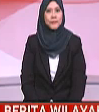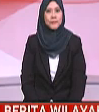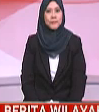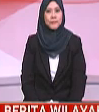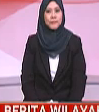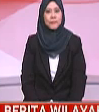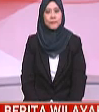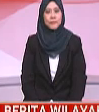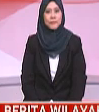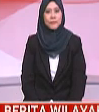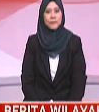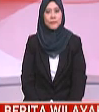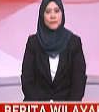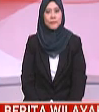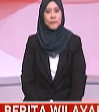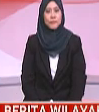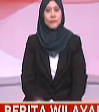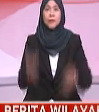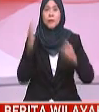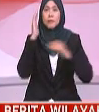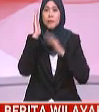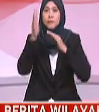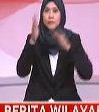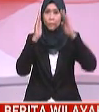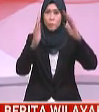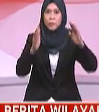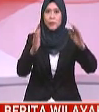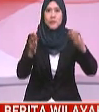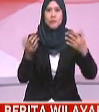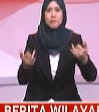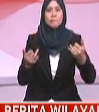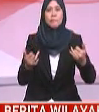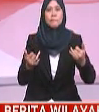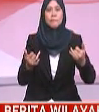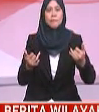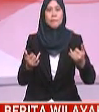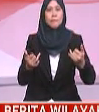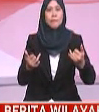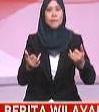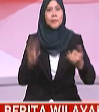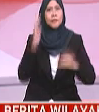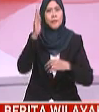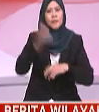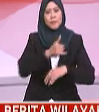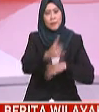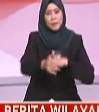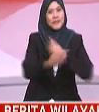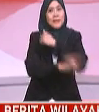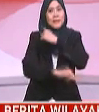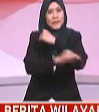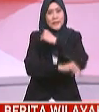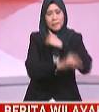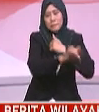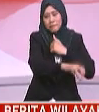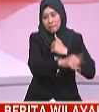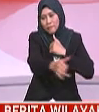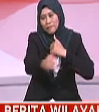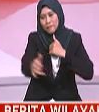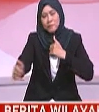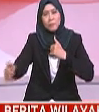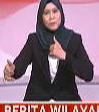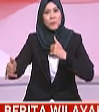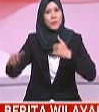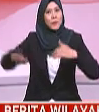akan memfokuskan pelancongan domestik interstate. Kerana itu kita akan pergi pada state-state yang masih lagi